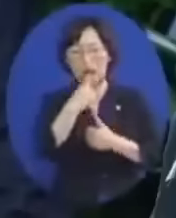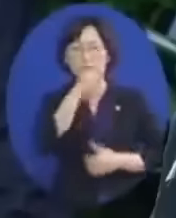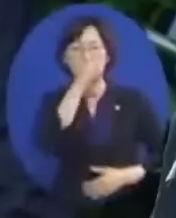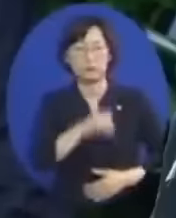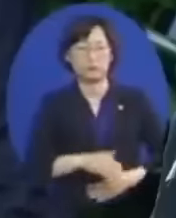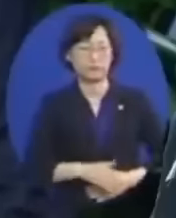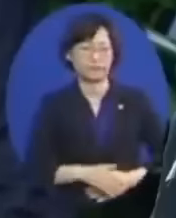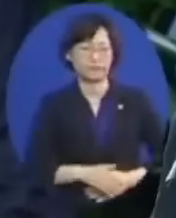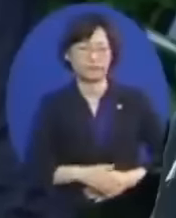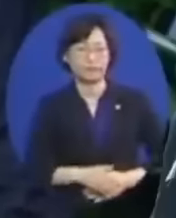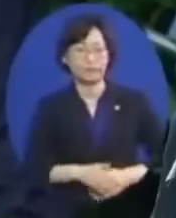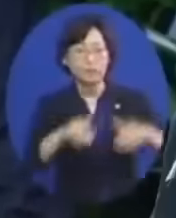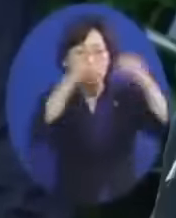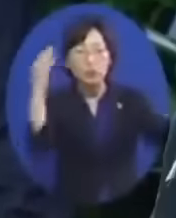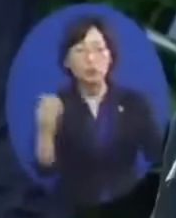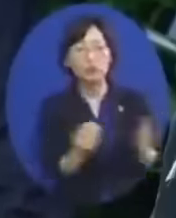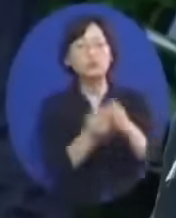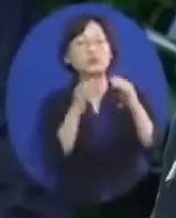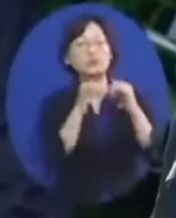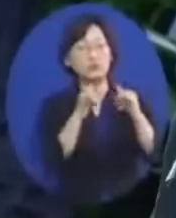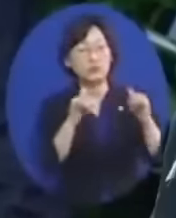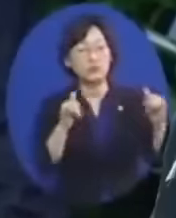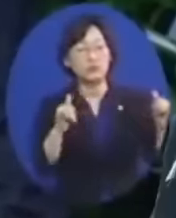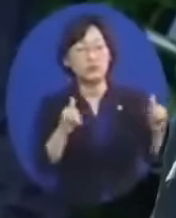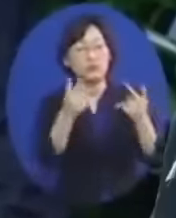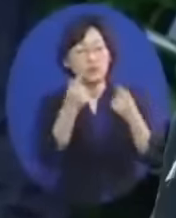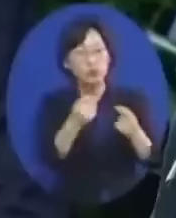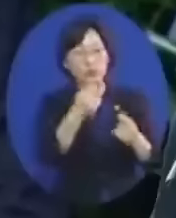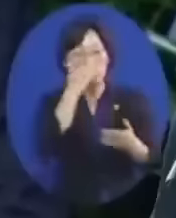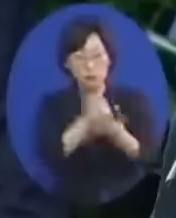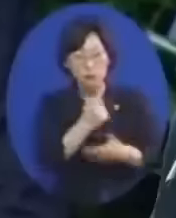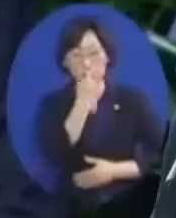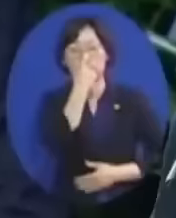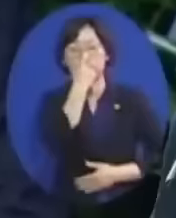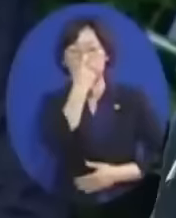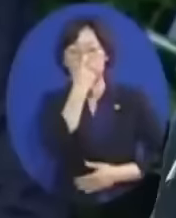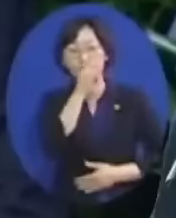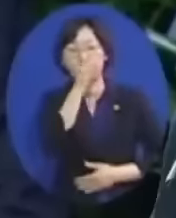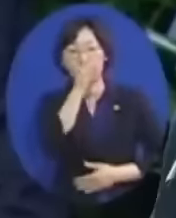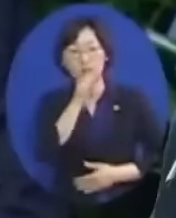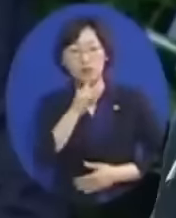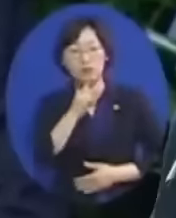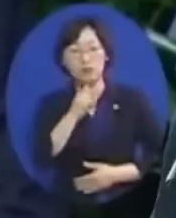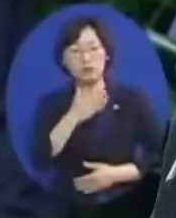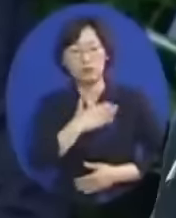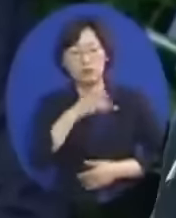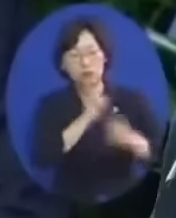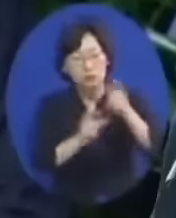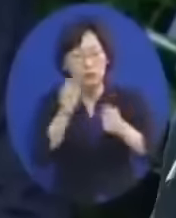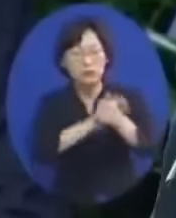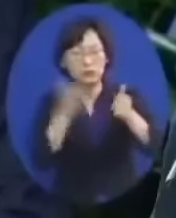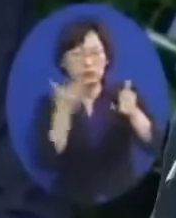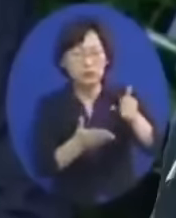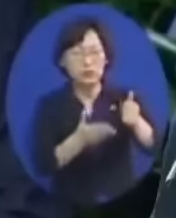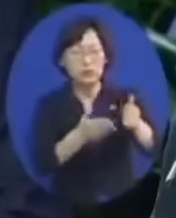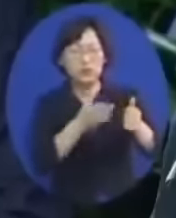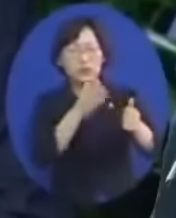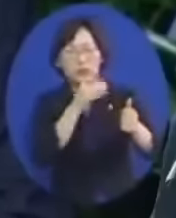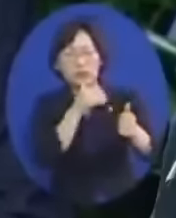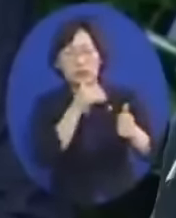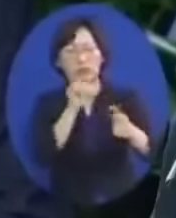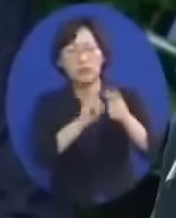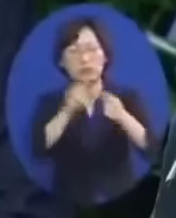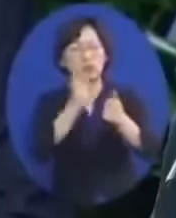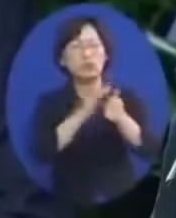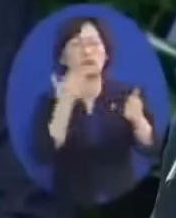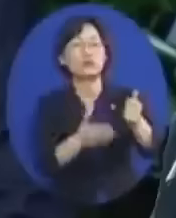괴롭습니다. 모든 사람들은 이런 정죄감을 마음속에 가지고 있는 것입니다. 내가 좀더 잘해줄 걸, 내가 좀더 도와줄